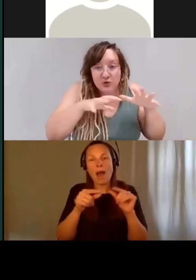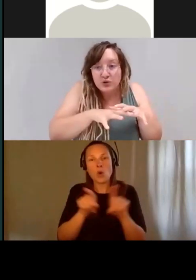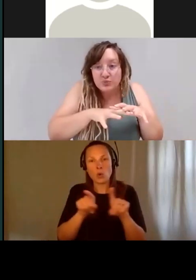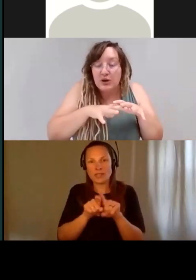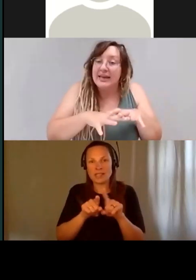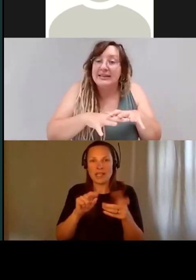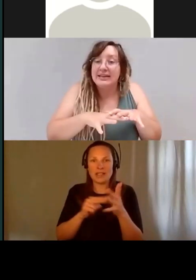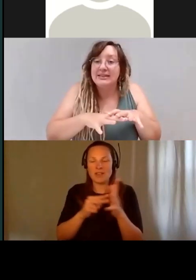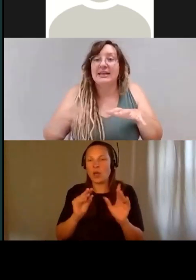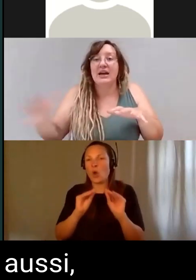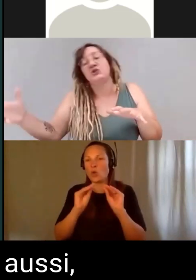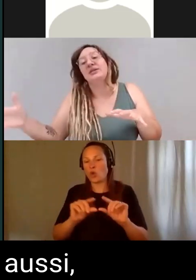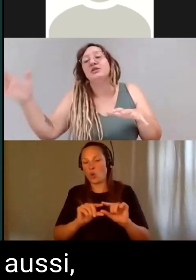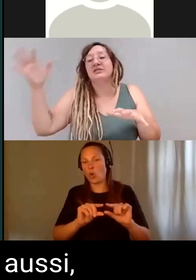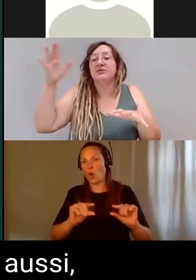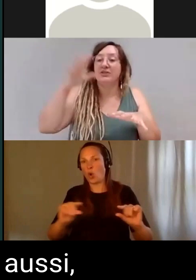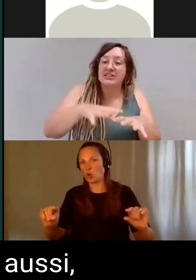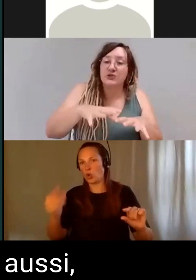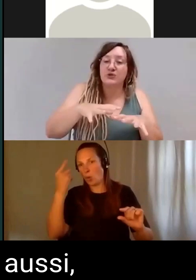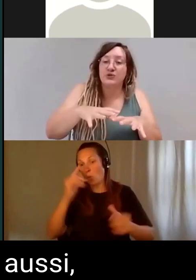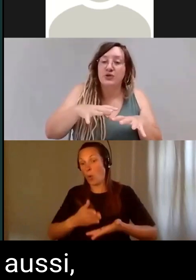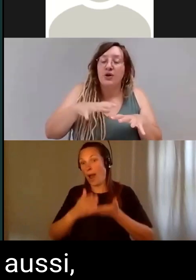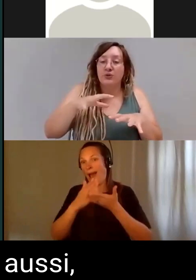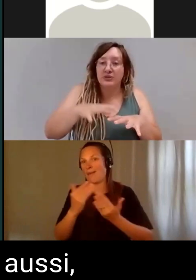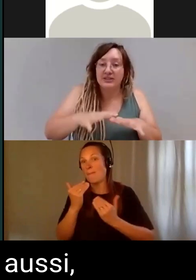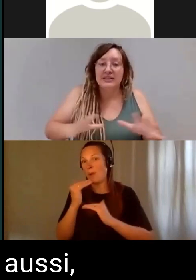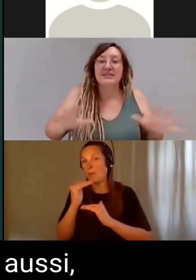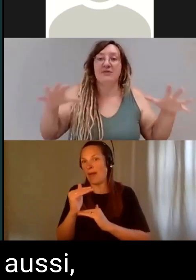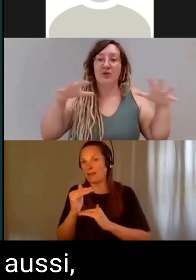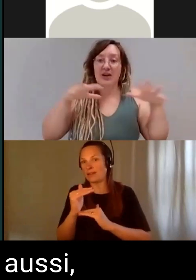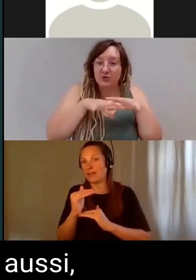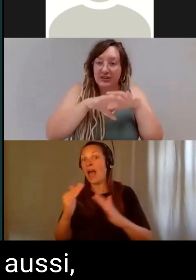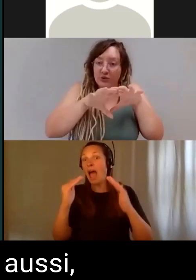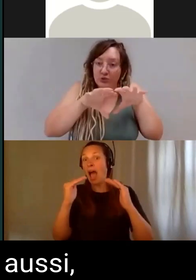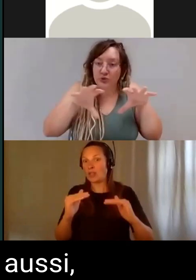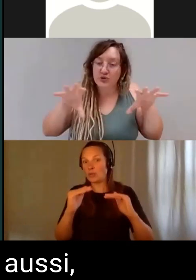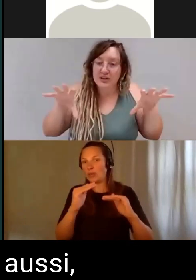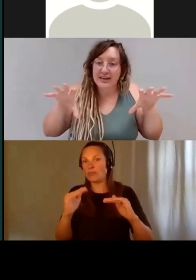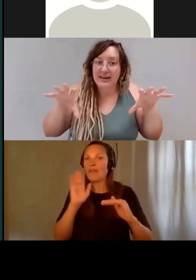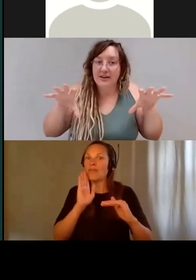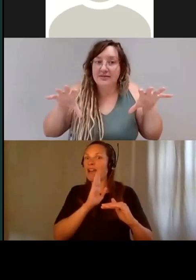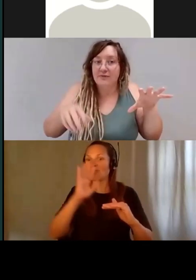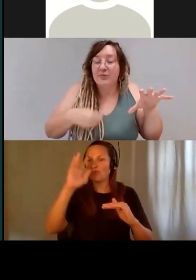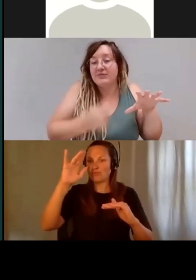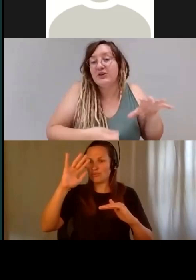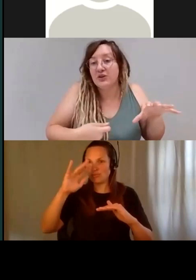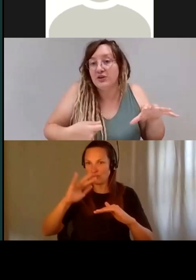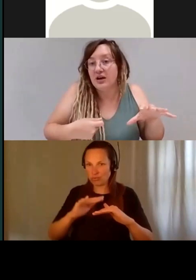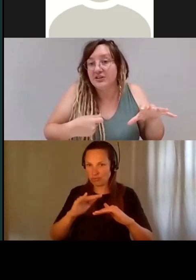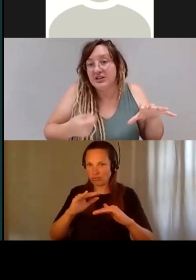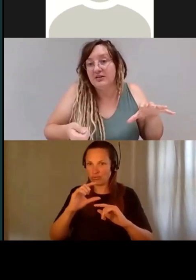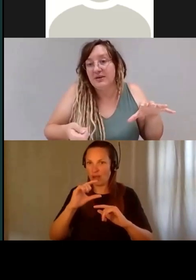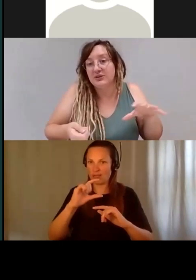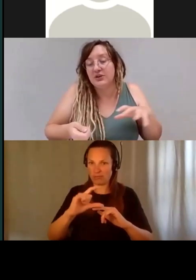belle couche protectrice. Et ensuite, lorsqu'il va neiger dessus, aussi, ça va rajouter une couche et ça va prévenir que